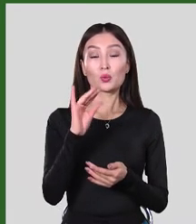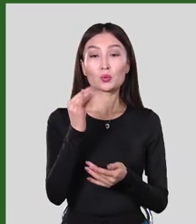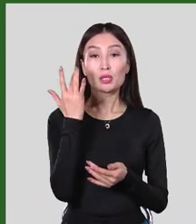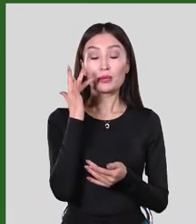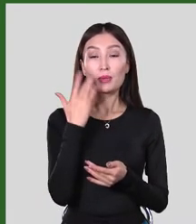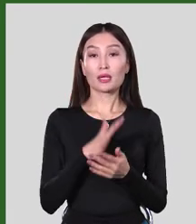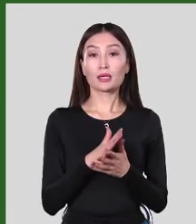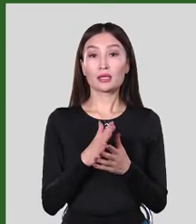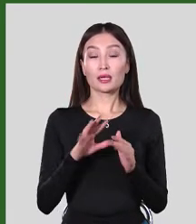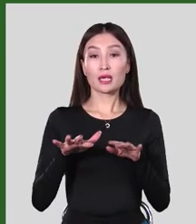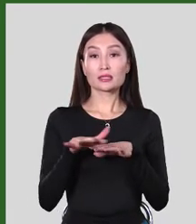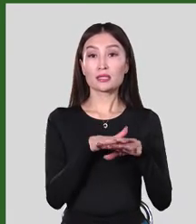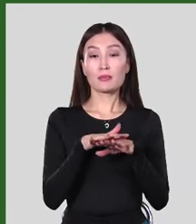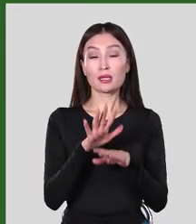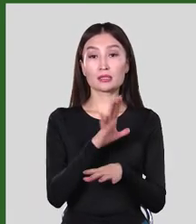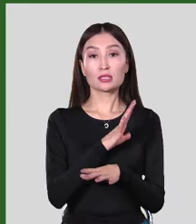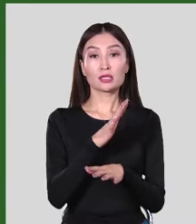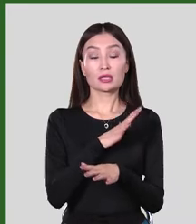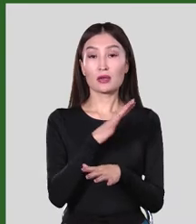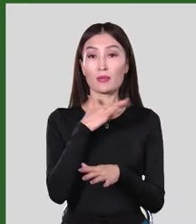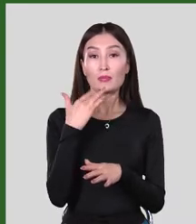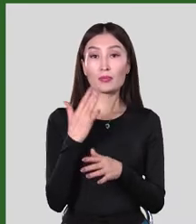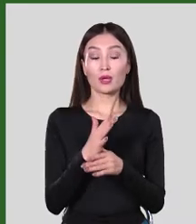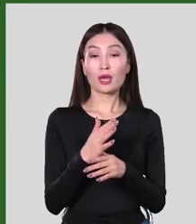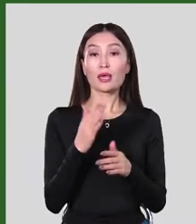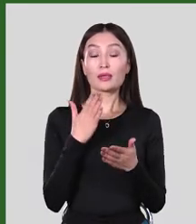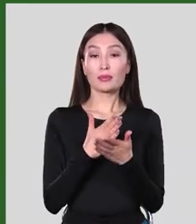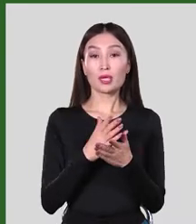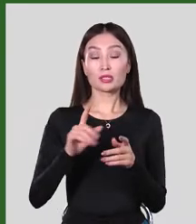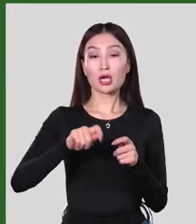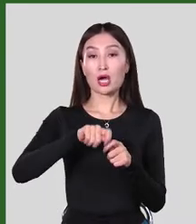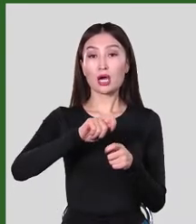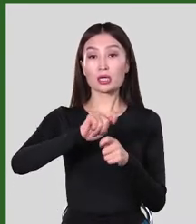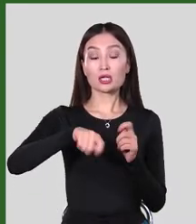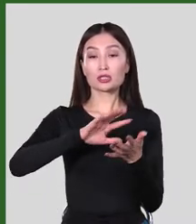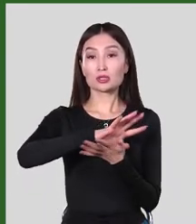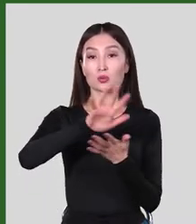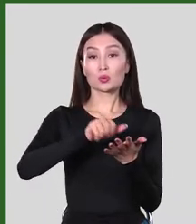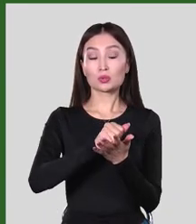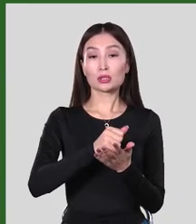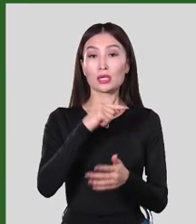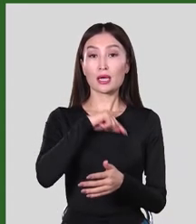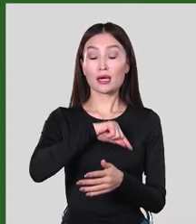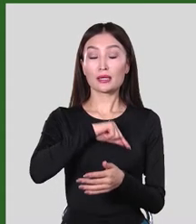Америки часто землетрясения, нередко имеющие разрушительный характер.